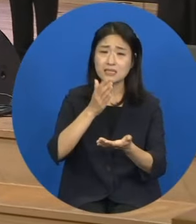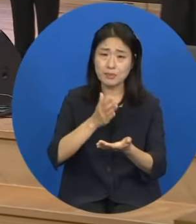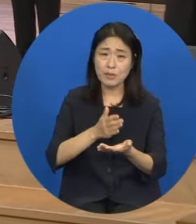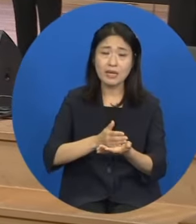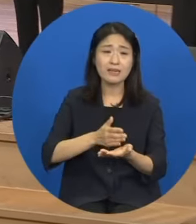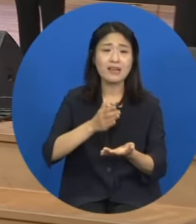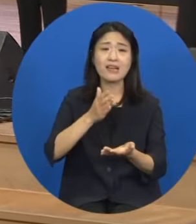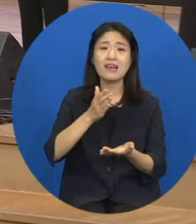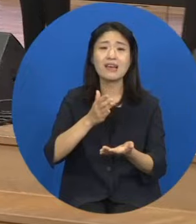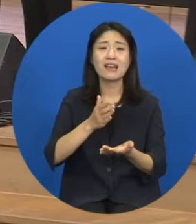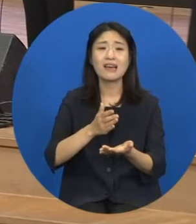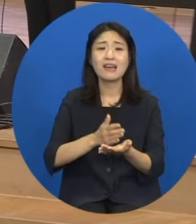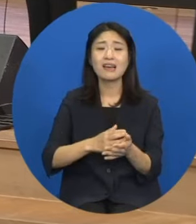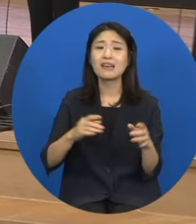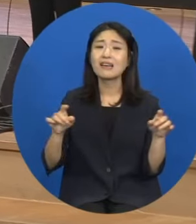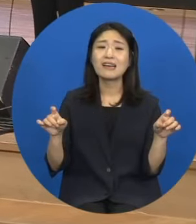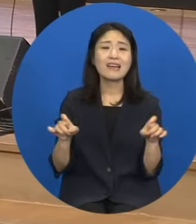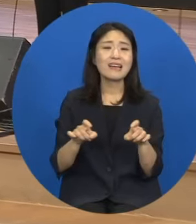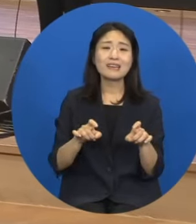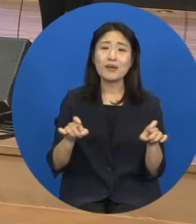놀라지 마라